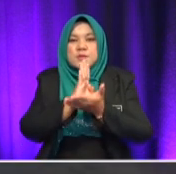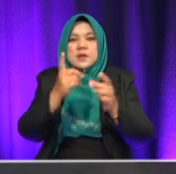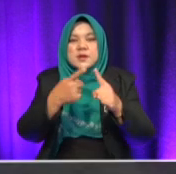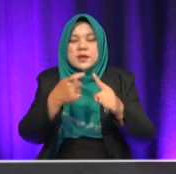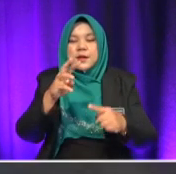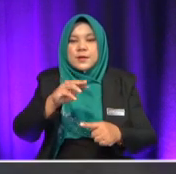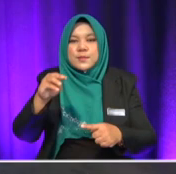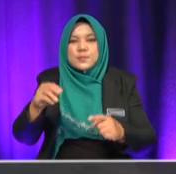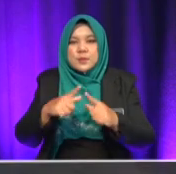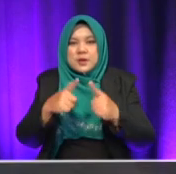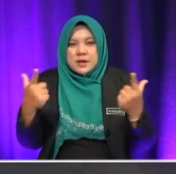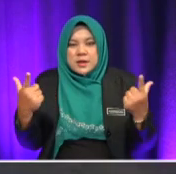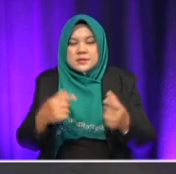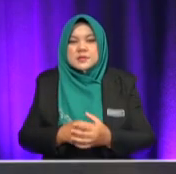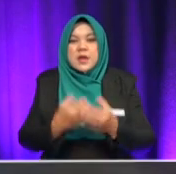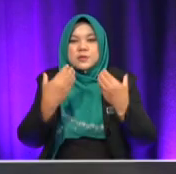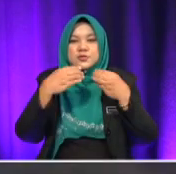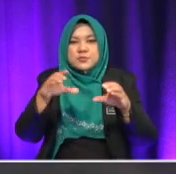kalau ada